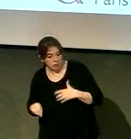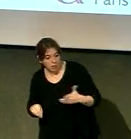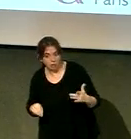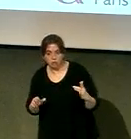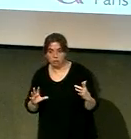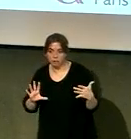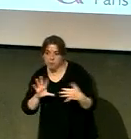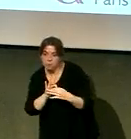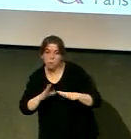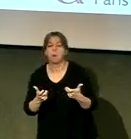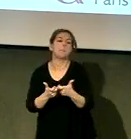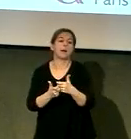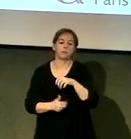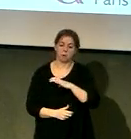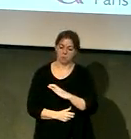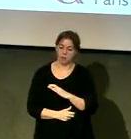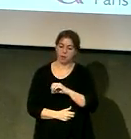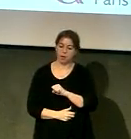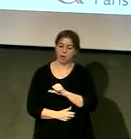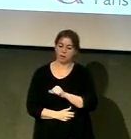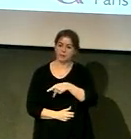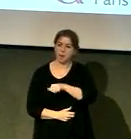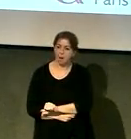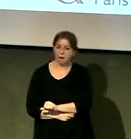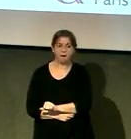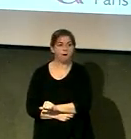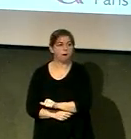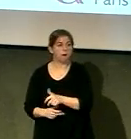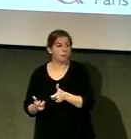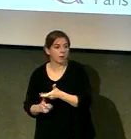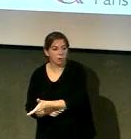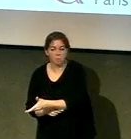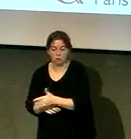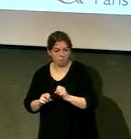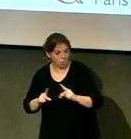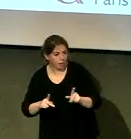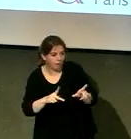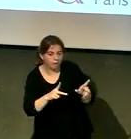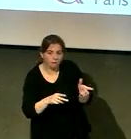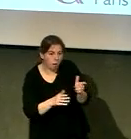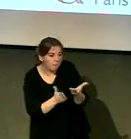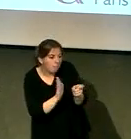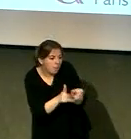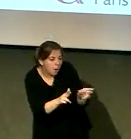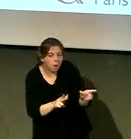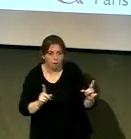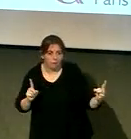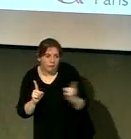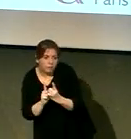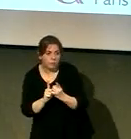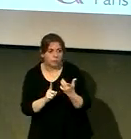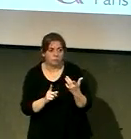services d'Exapa qui va prendre la femme, la clinique de la femme en priorité. Donc ça c'est quelque chose,